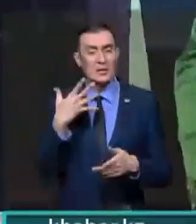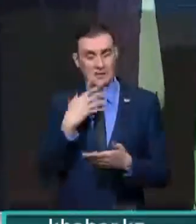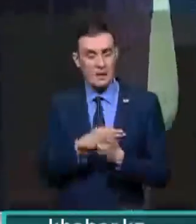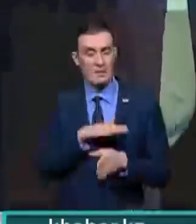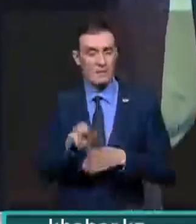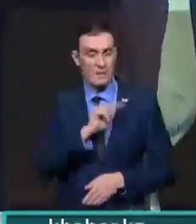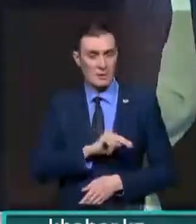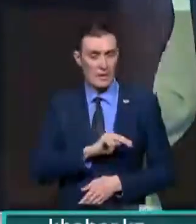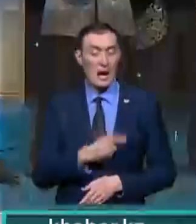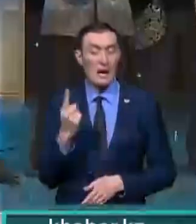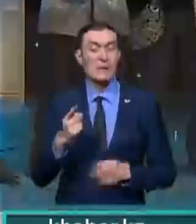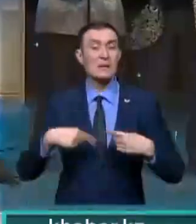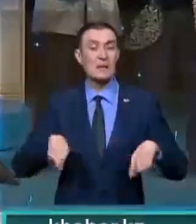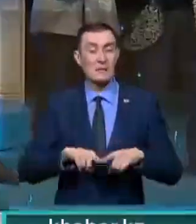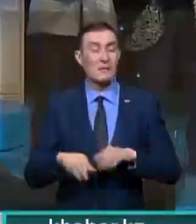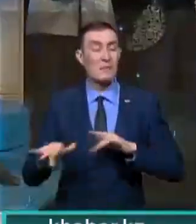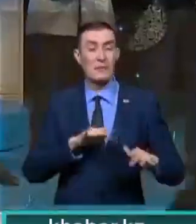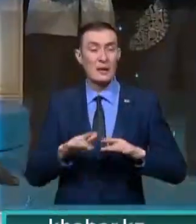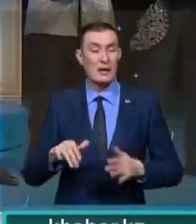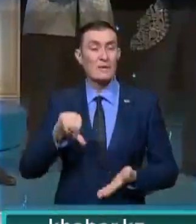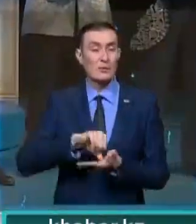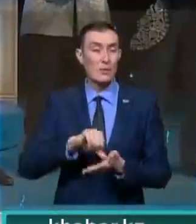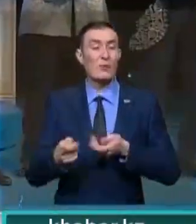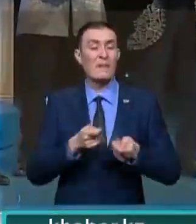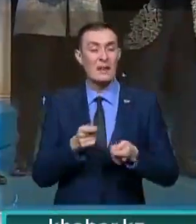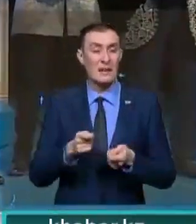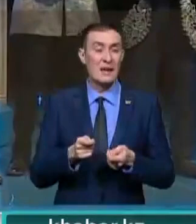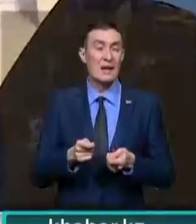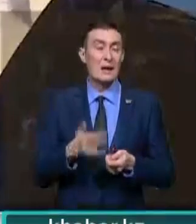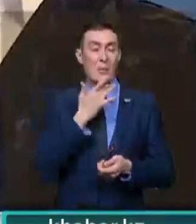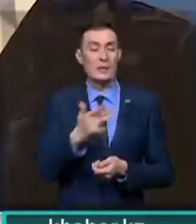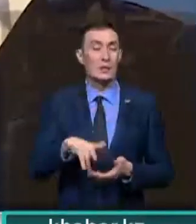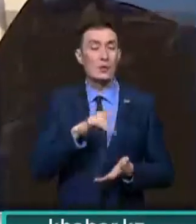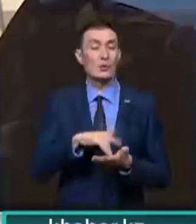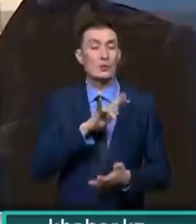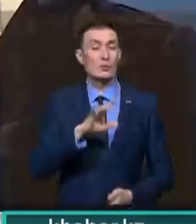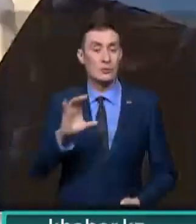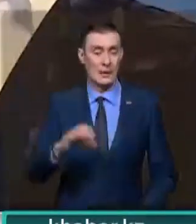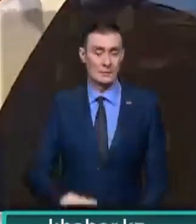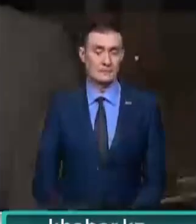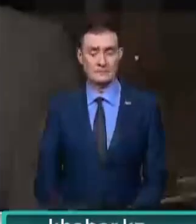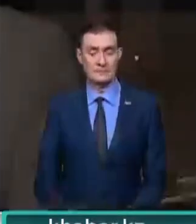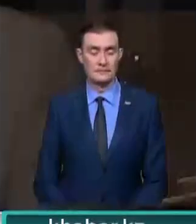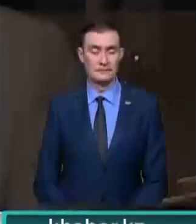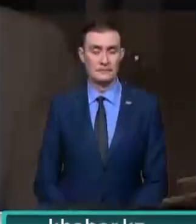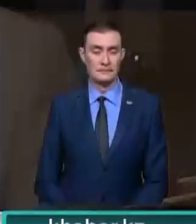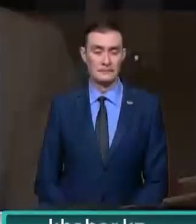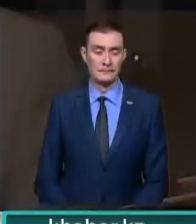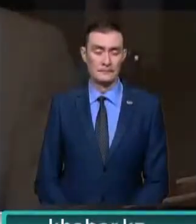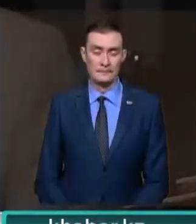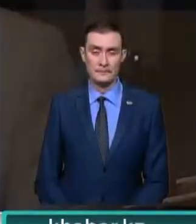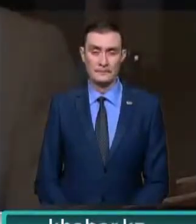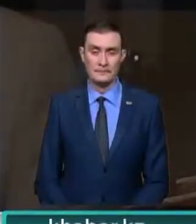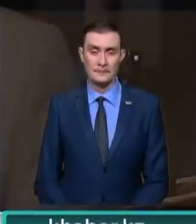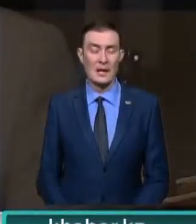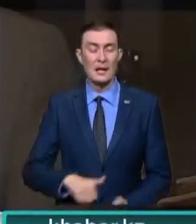справилось одним из организаторов мероприятия выступило управление внутренней политики города нурсултан рядом с отелем breach of azov там